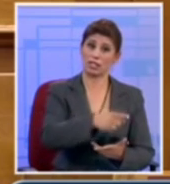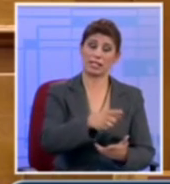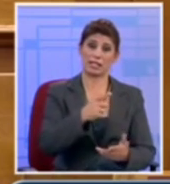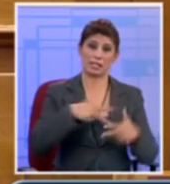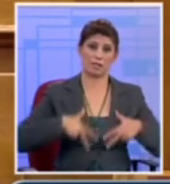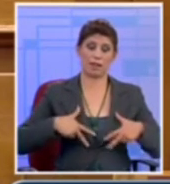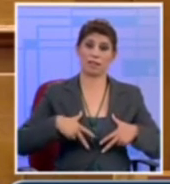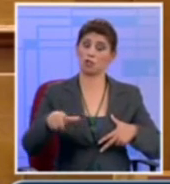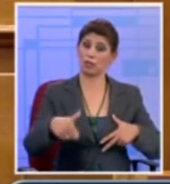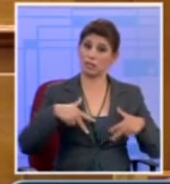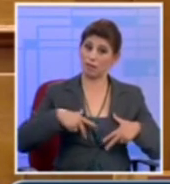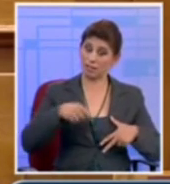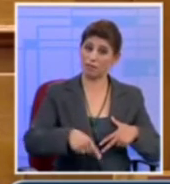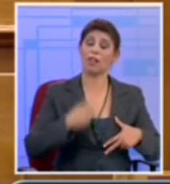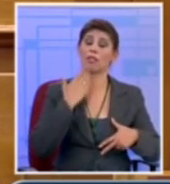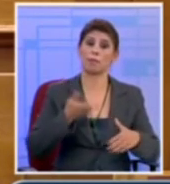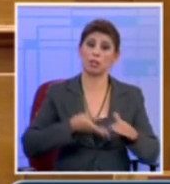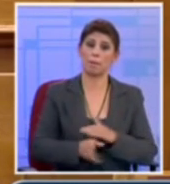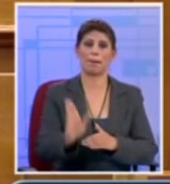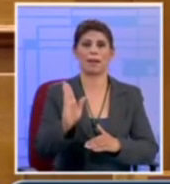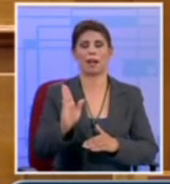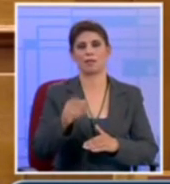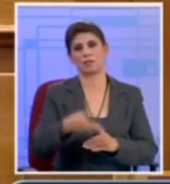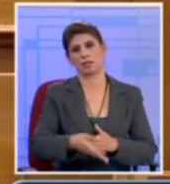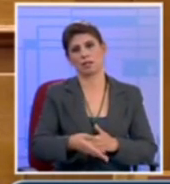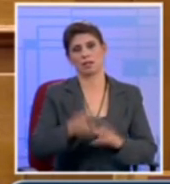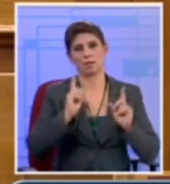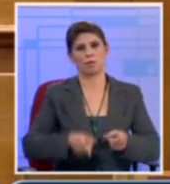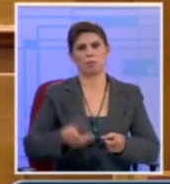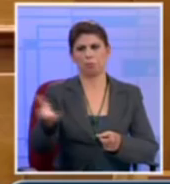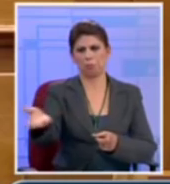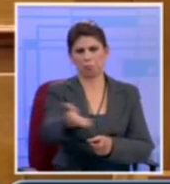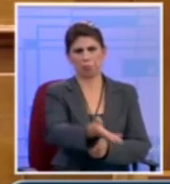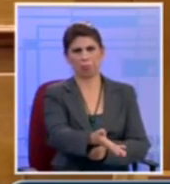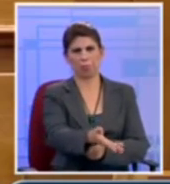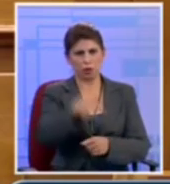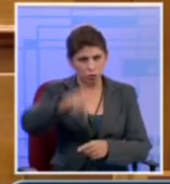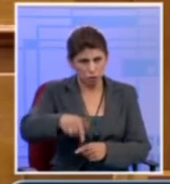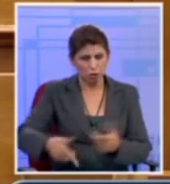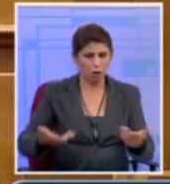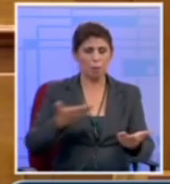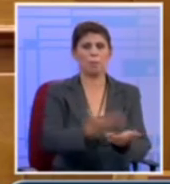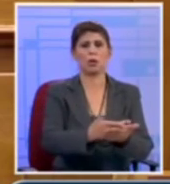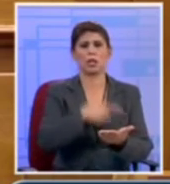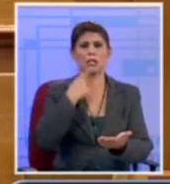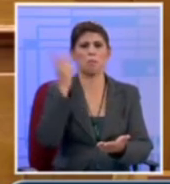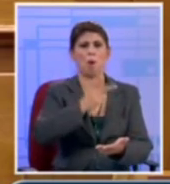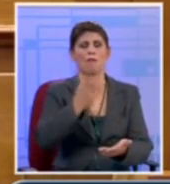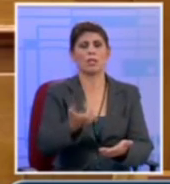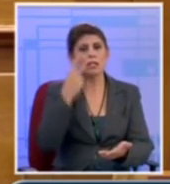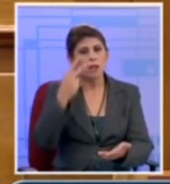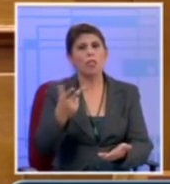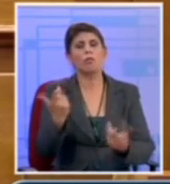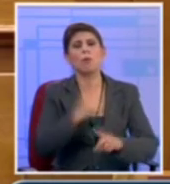περάσει τις αποφάσεις της. Ιδού η Ρόδος, ιδού και το πείδημα. Καταθέστε τώρα πρόταση μορφής να δούμε ποιος